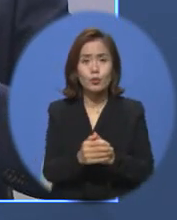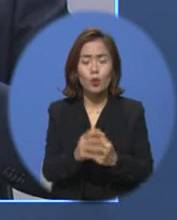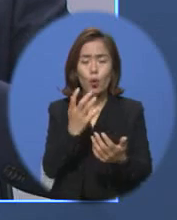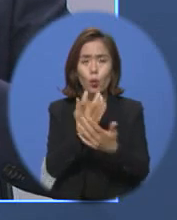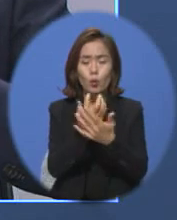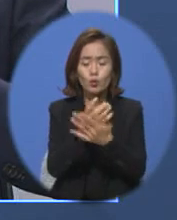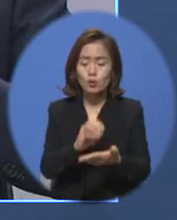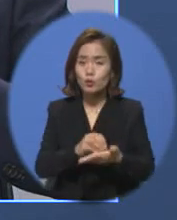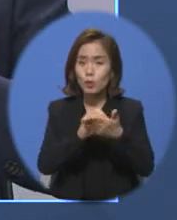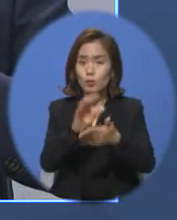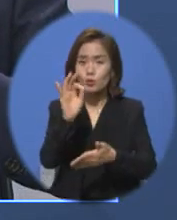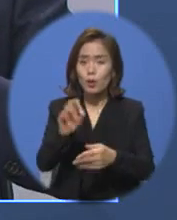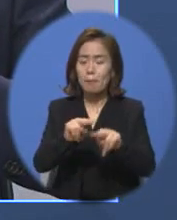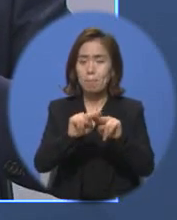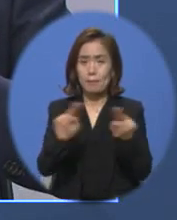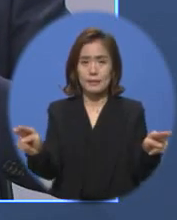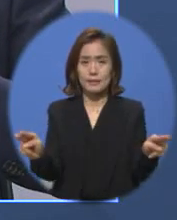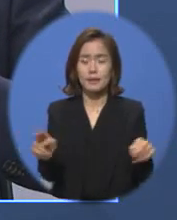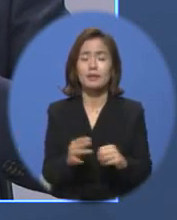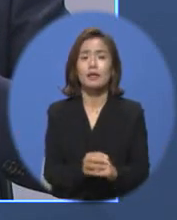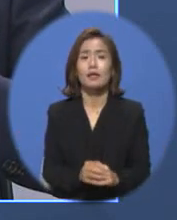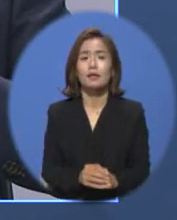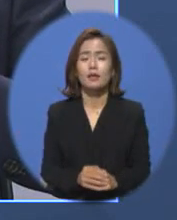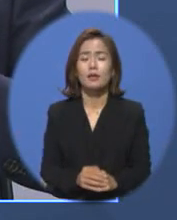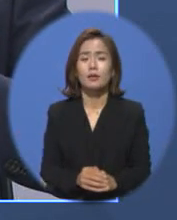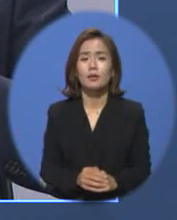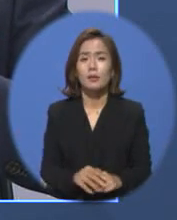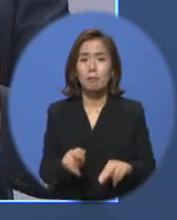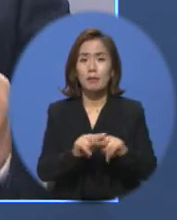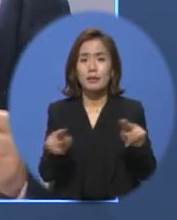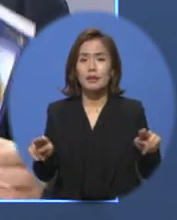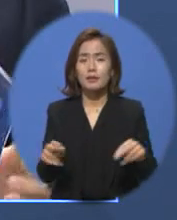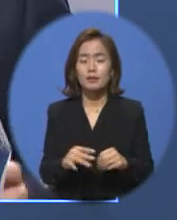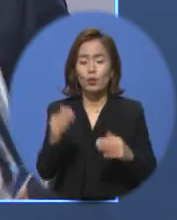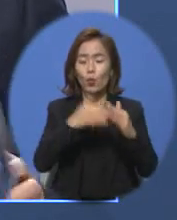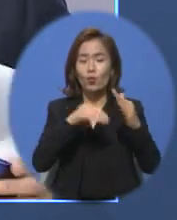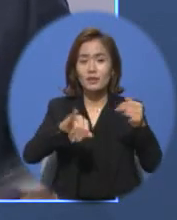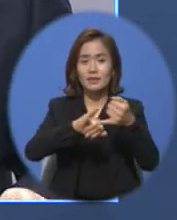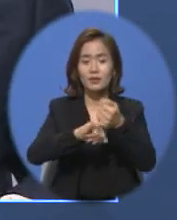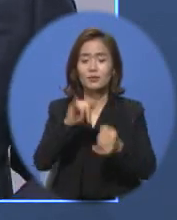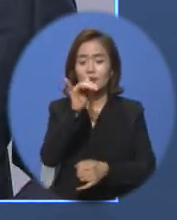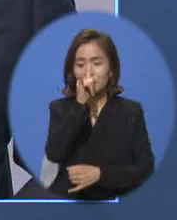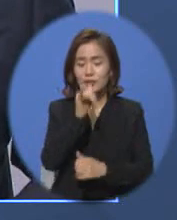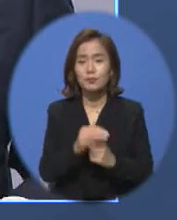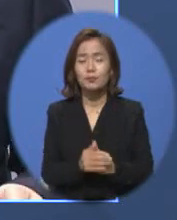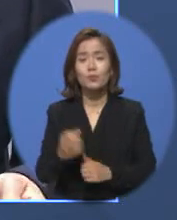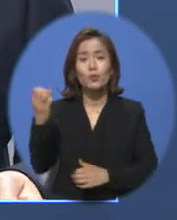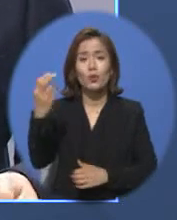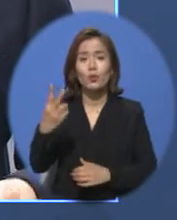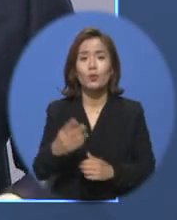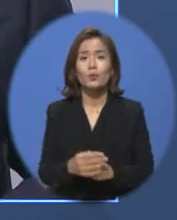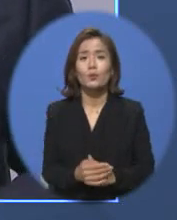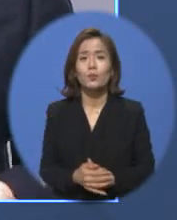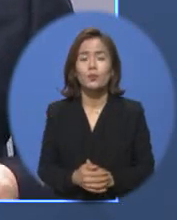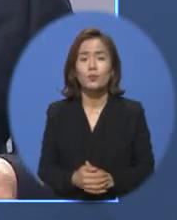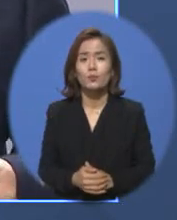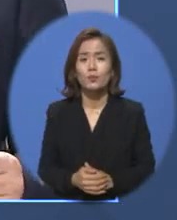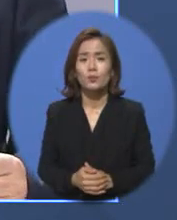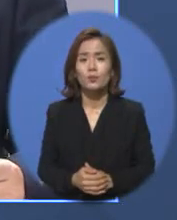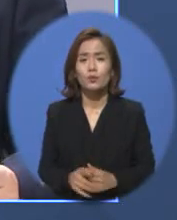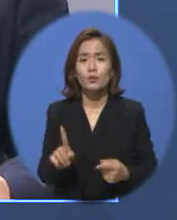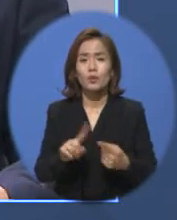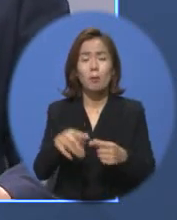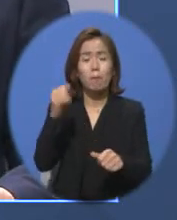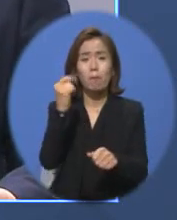입학금과지원수수료를폐지하겠다는공약이있습니다.그말씀에는 "내가그들을없애버리겠다"라고되어있습니다.하지만이는 이미